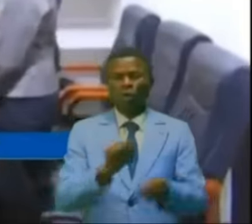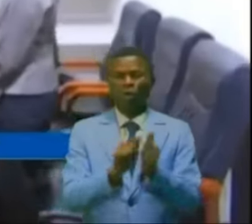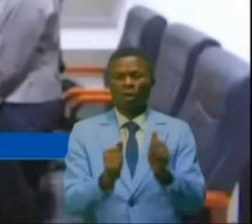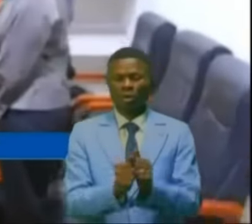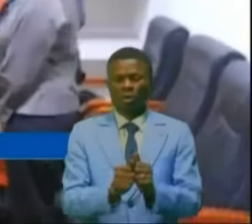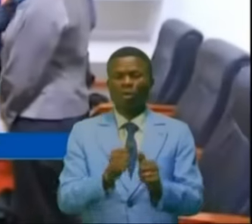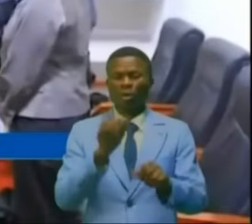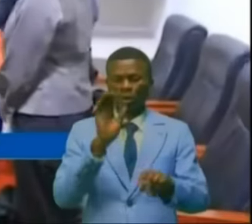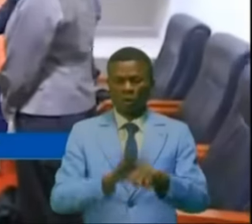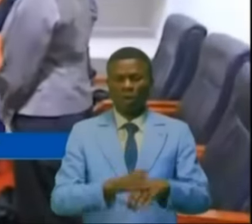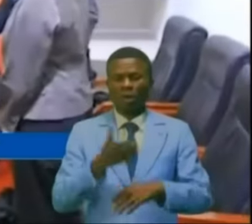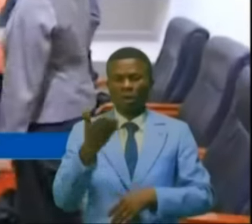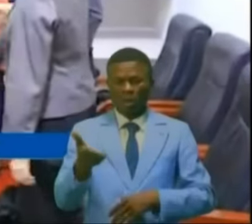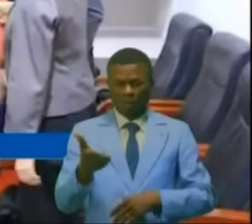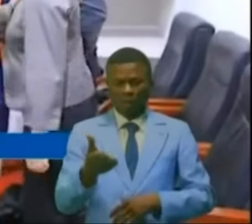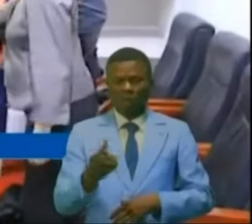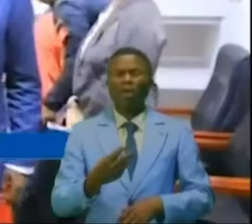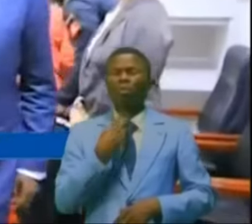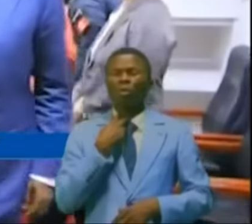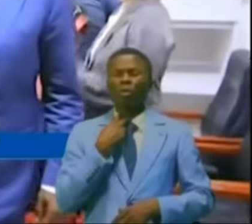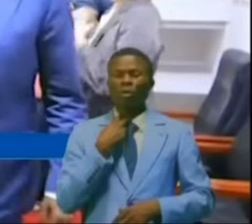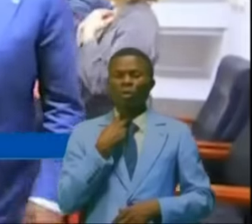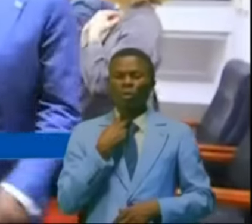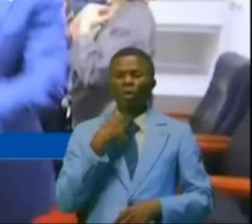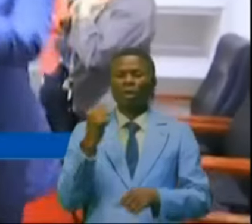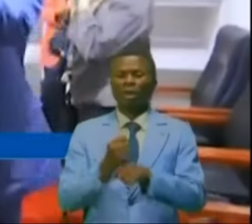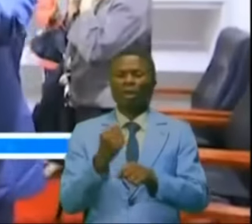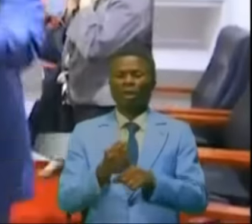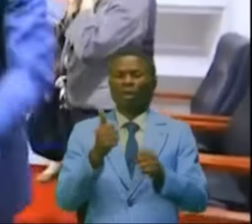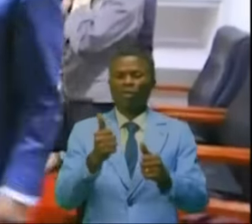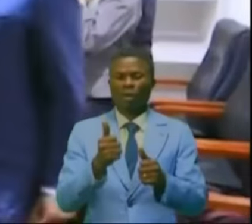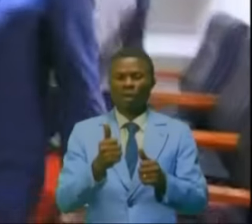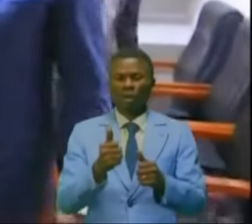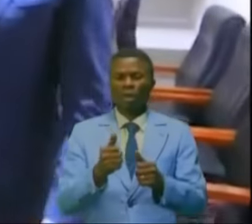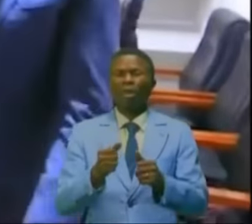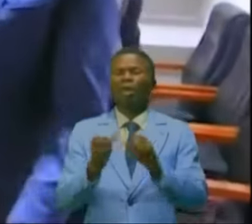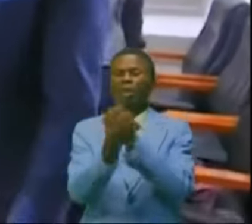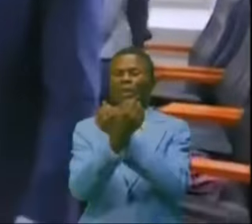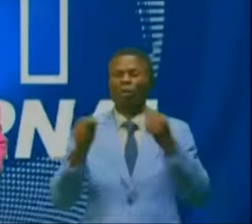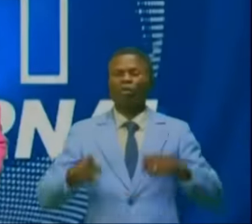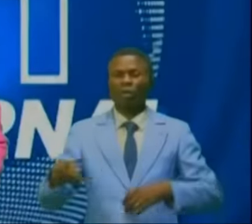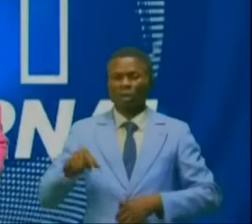certaines situations qui pourraient bloquer le bon déroulement du désengagement.